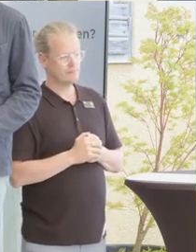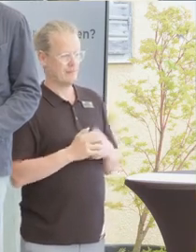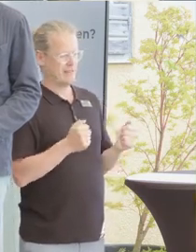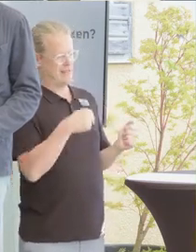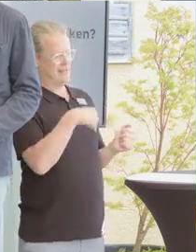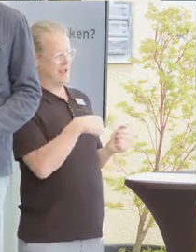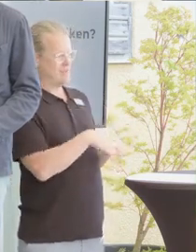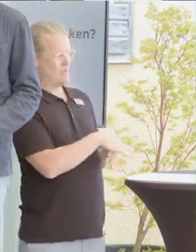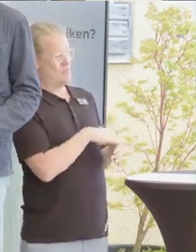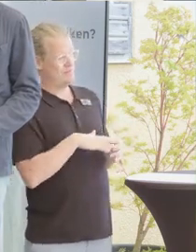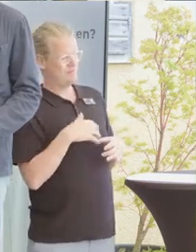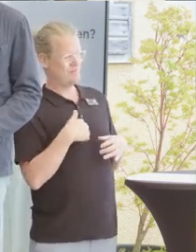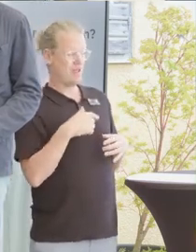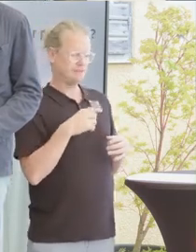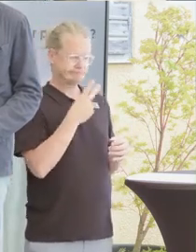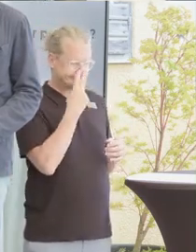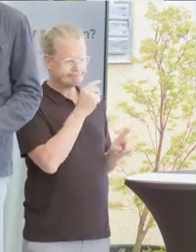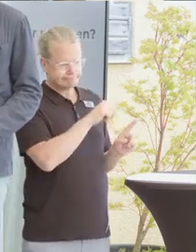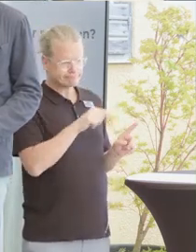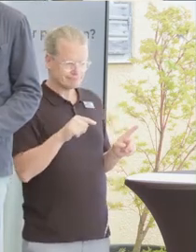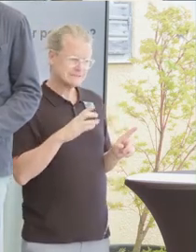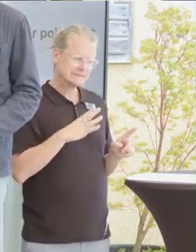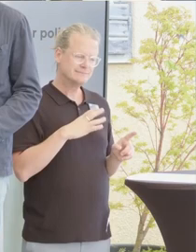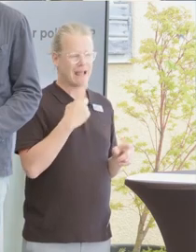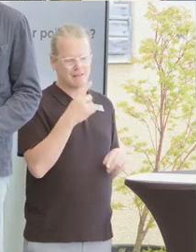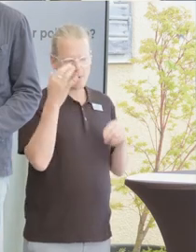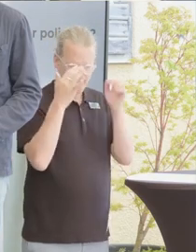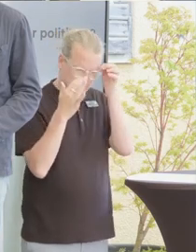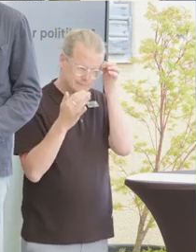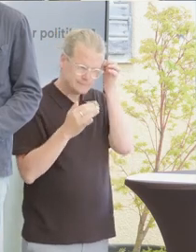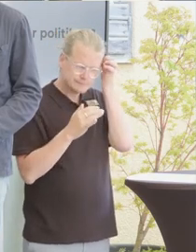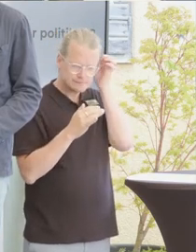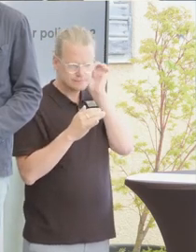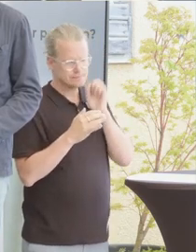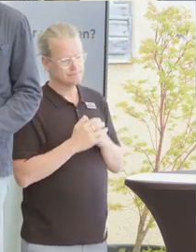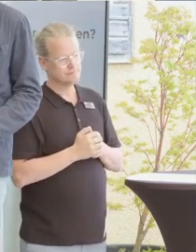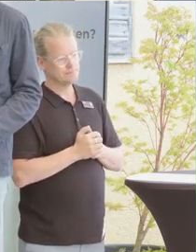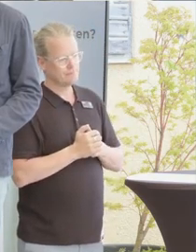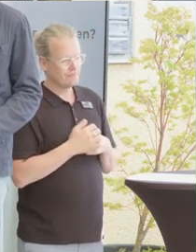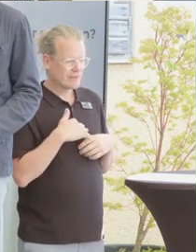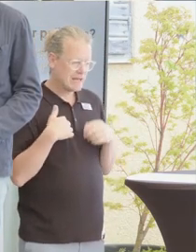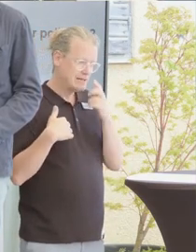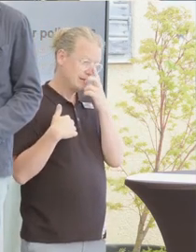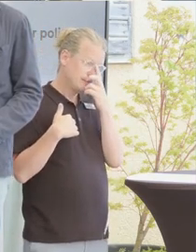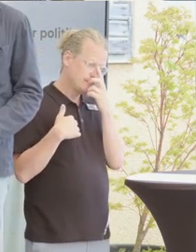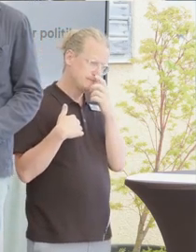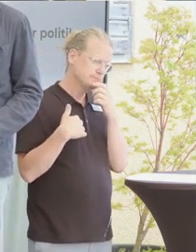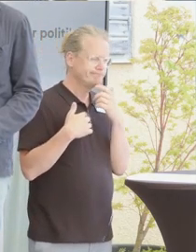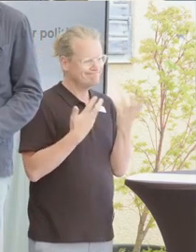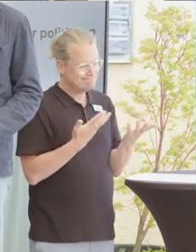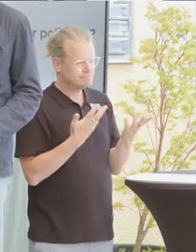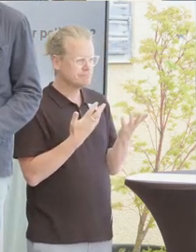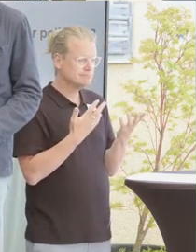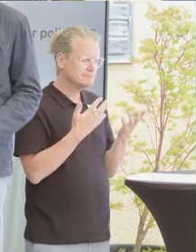liksom identifierat att det finns ett problem. För man ska vara liksom lite teknisk, eller vad man ska säga. Så att det som,